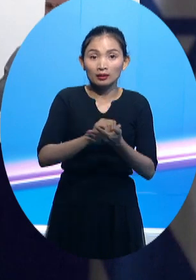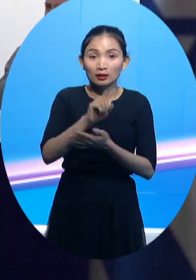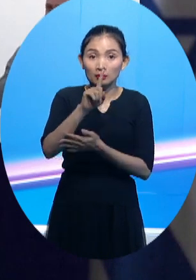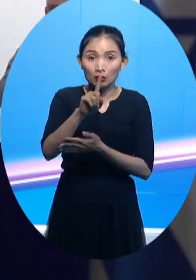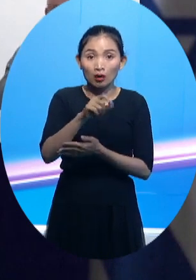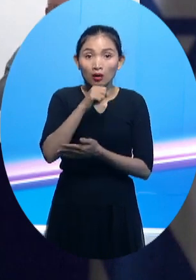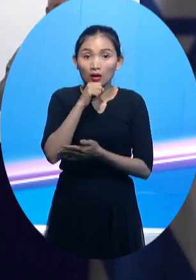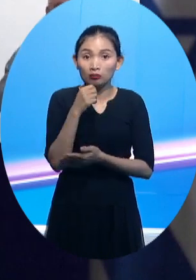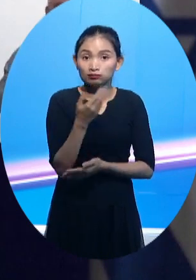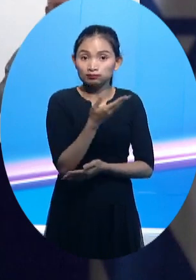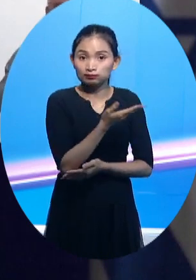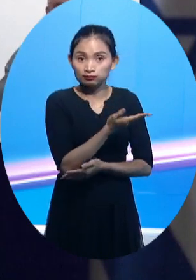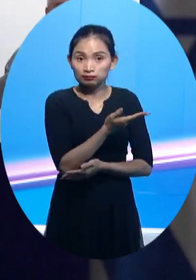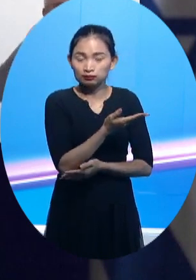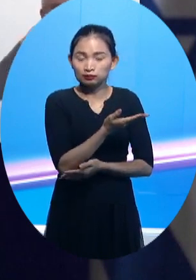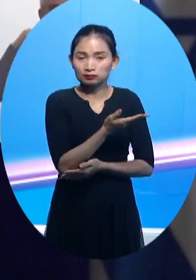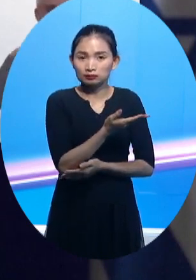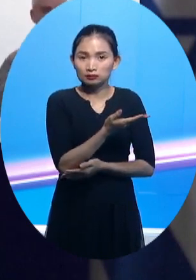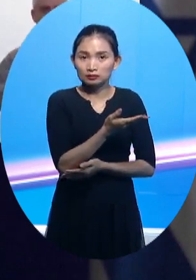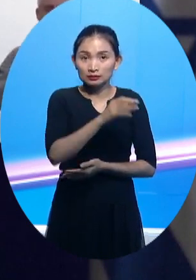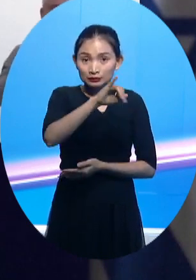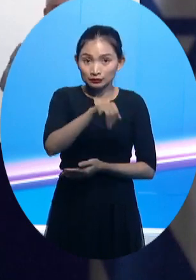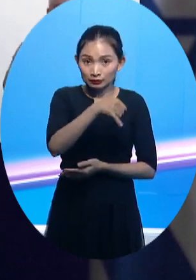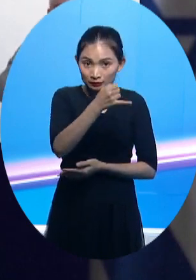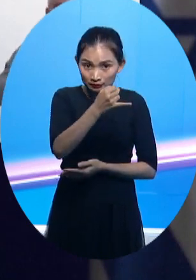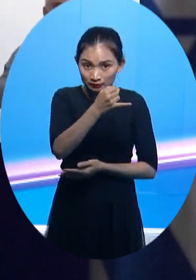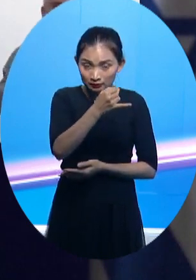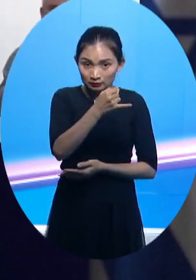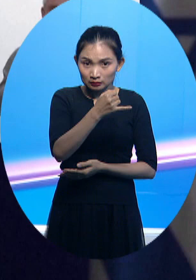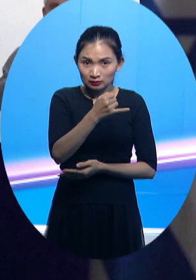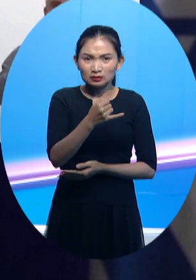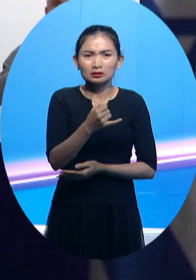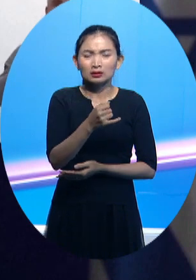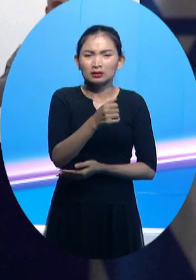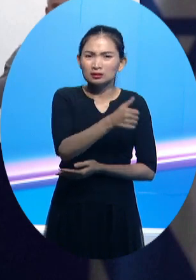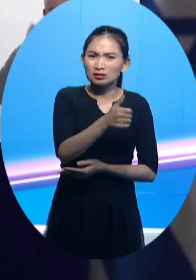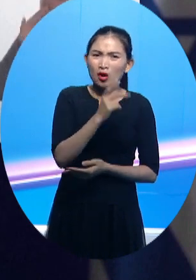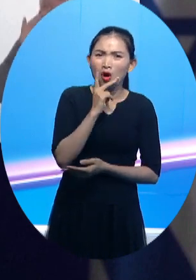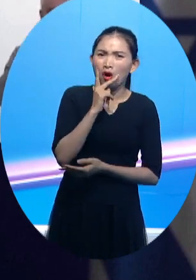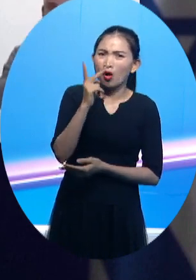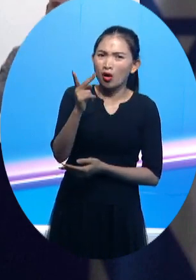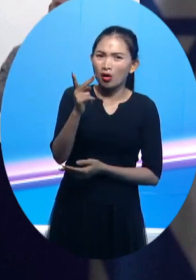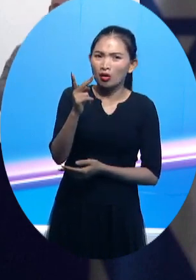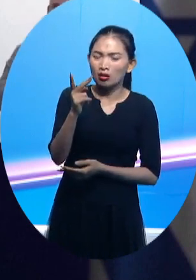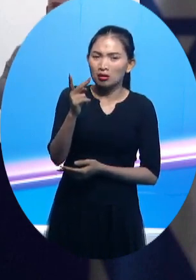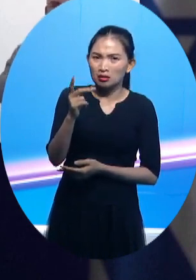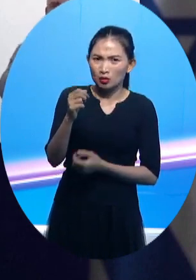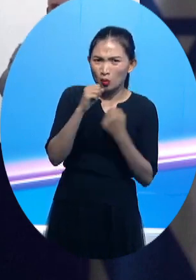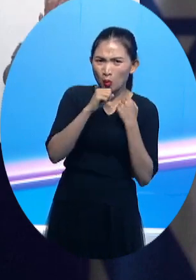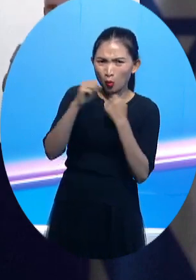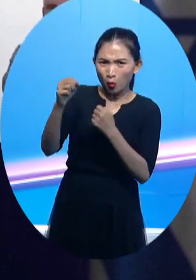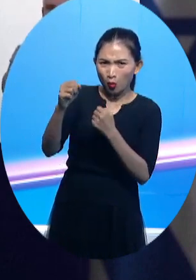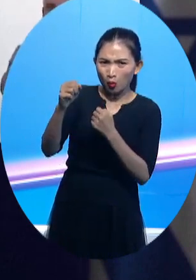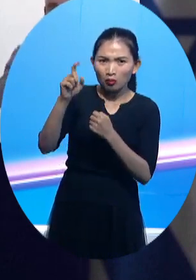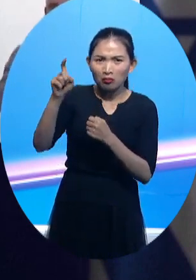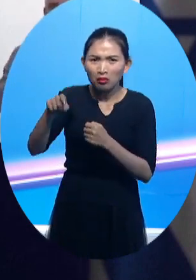phát ngôn quân đội Israel chuẩn đô đốc jinho hagar đã từ chối trả lời khi được hỏi liệu có khả năng bị trả đũa cho vụ sát hại